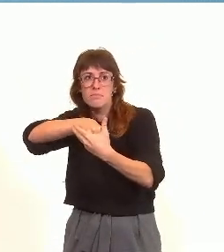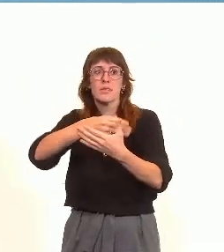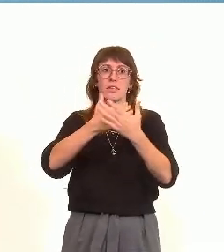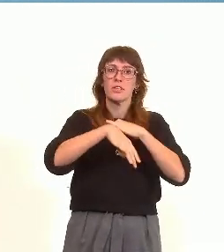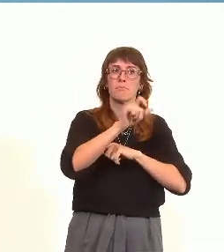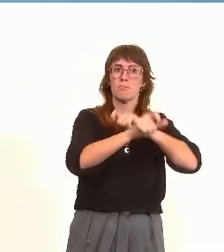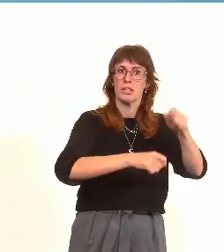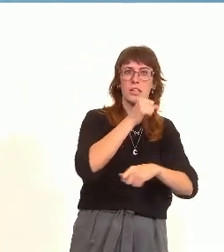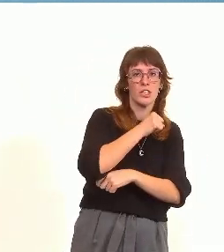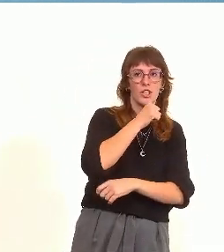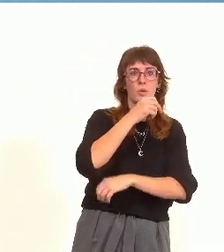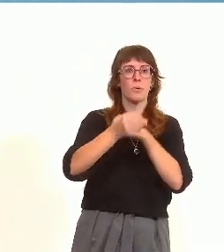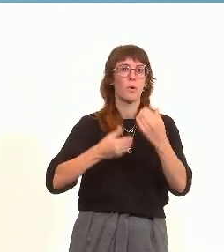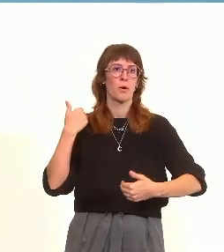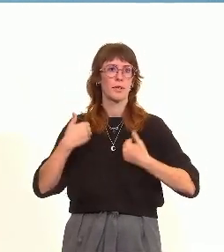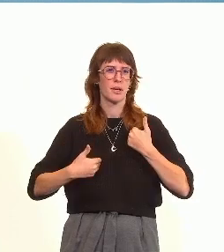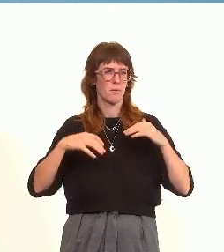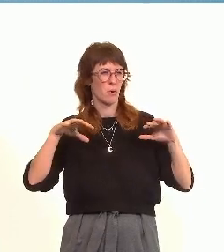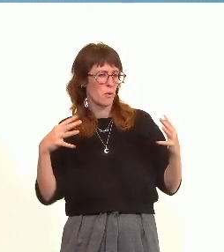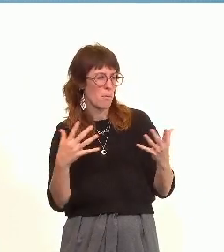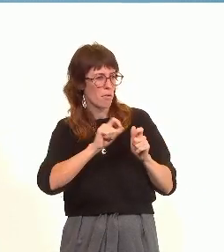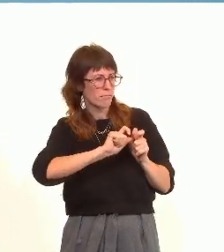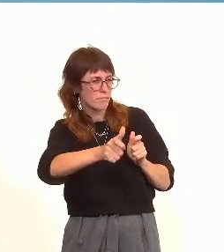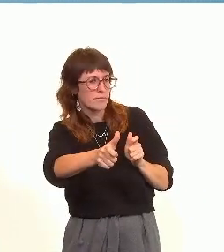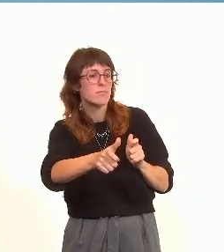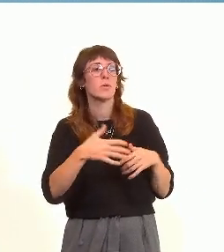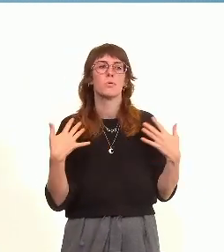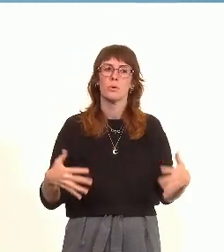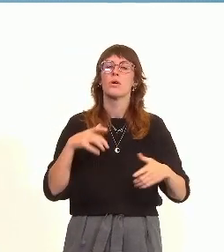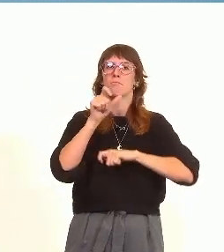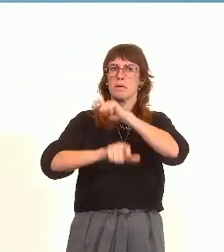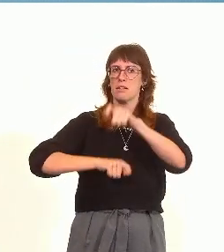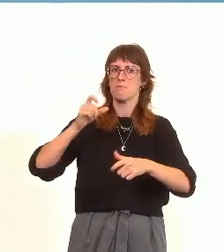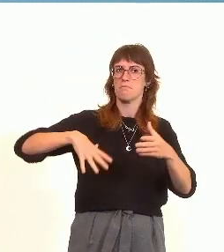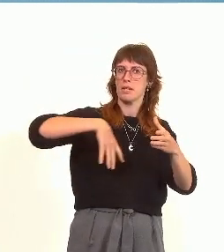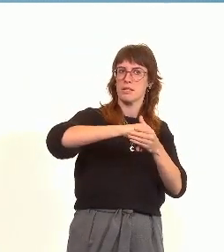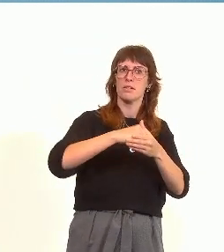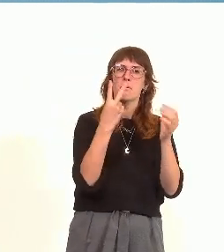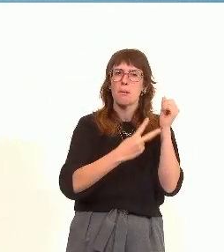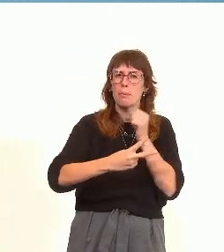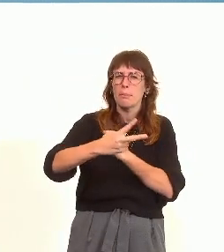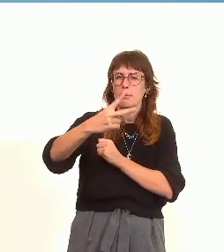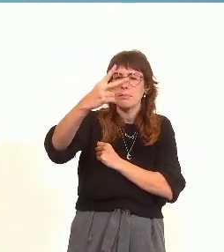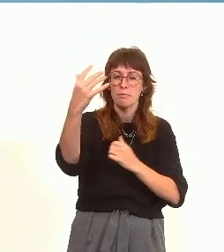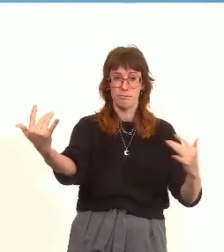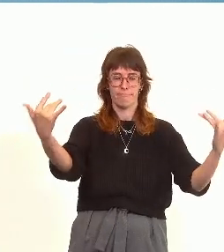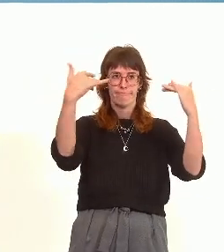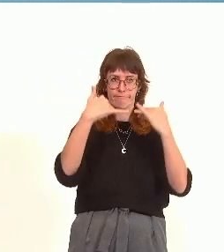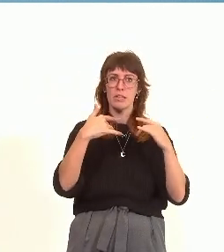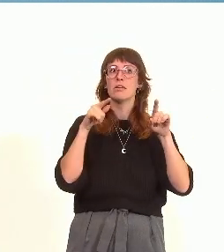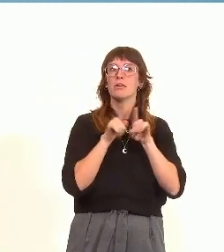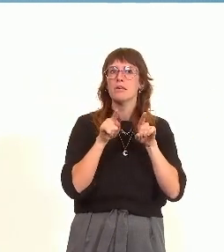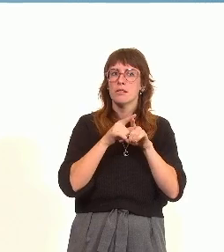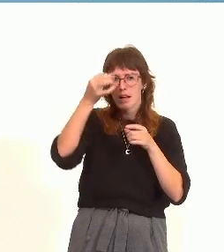handicap. Des dynamiques de participation de plus en plus nombreuses, de plus en plus innovantes aussi, on va le voir tout au long de la journée. Elles sont aujourd'hui un principe